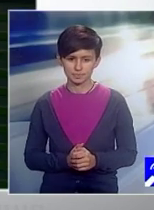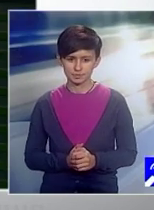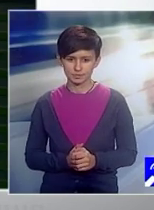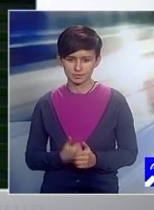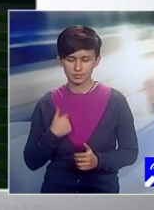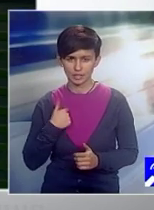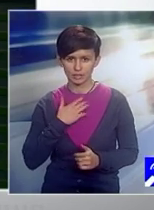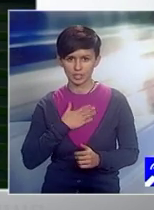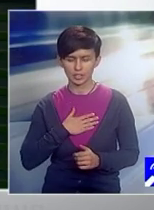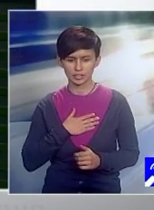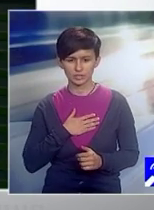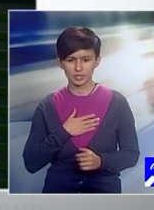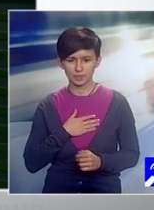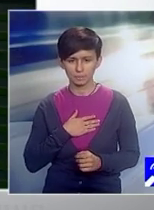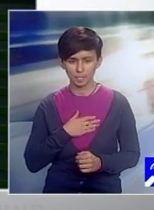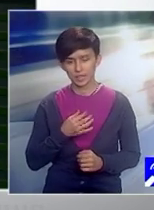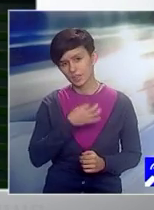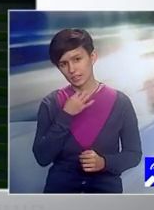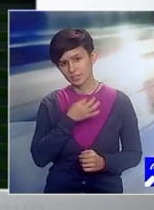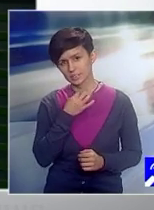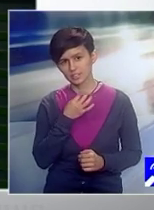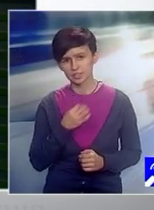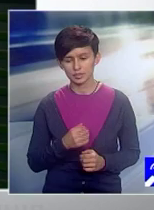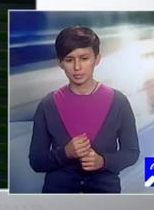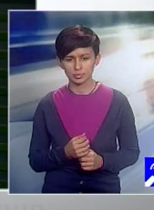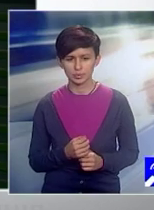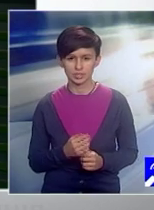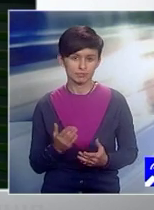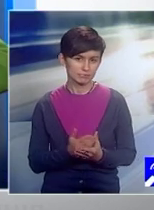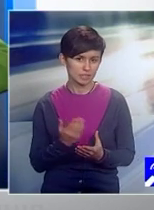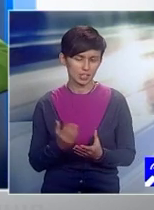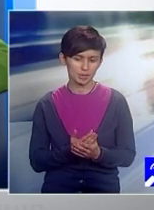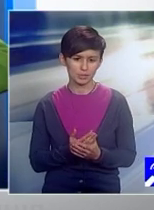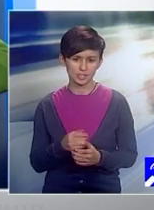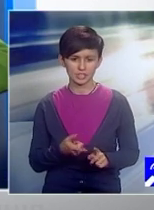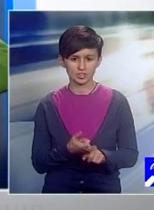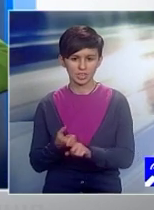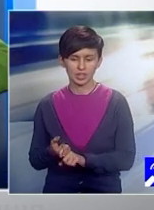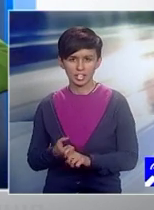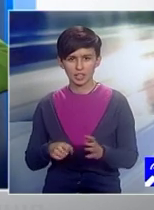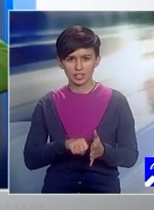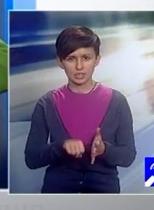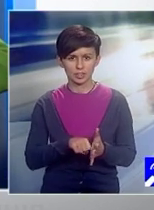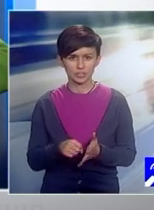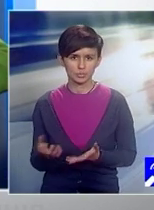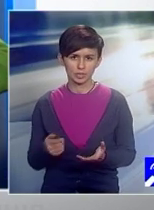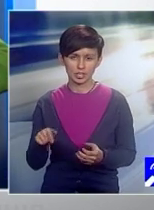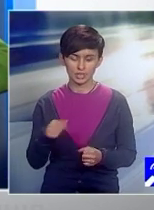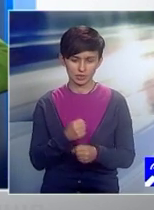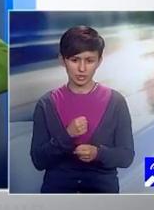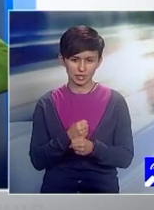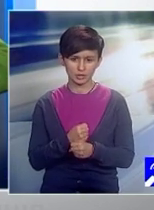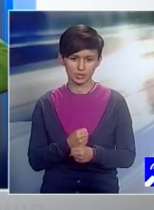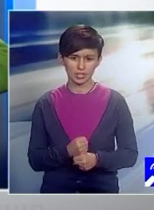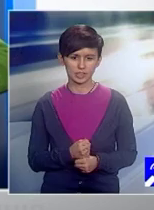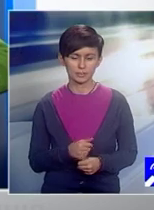Aș vrea să revenim și, pentru că ne apropiem și de final discuție, să ne povestești despre film, acest film la care tu ai lucrat, nu